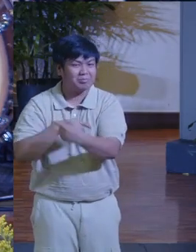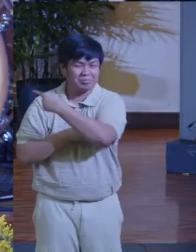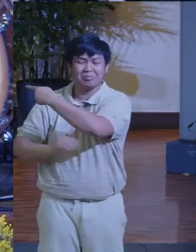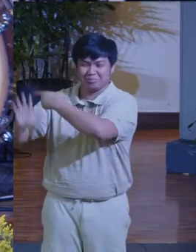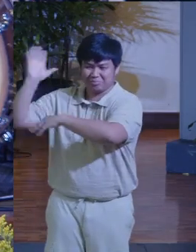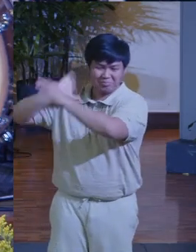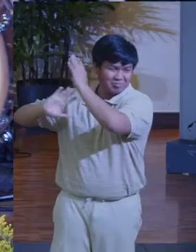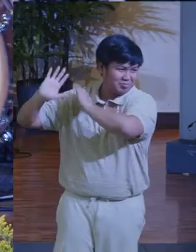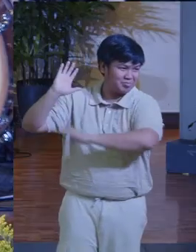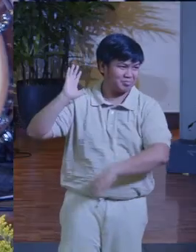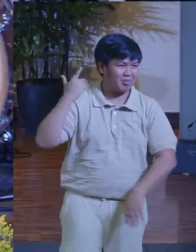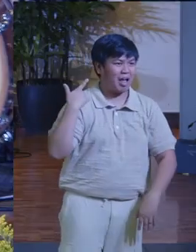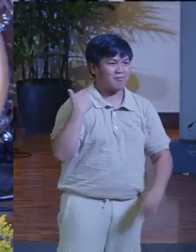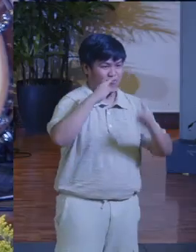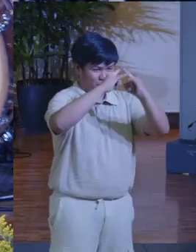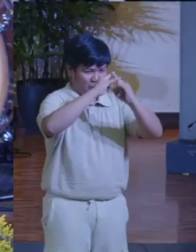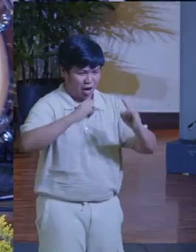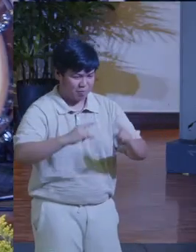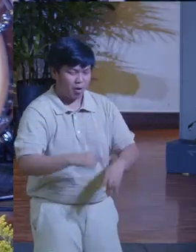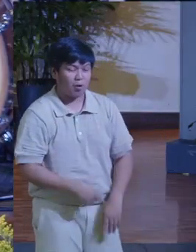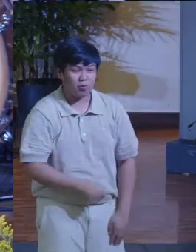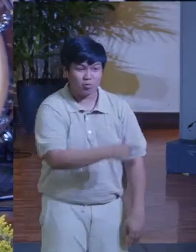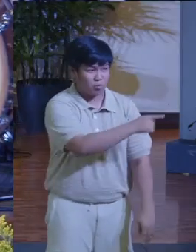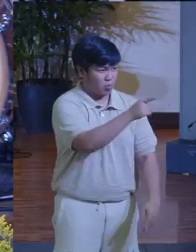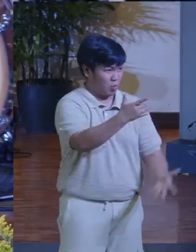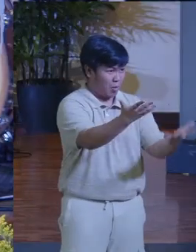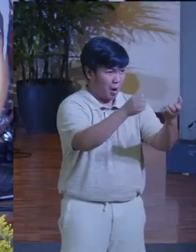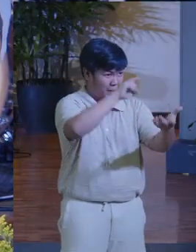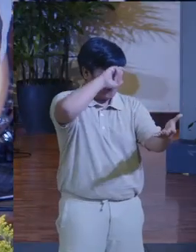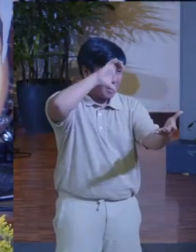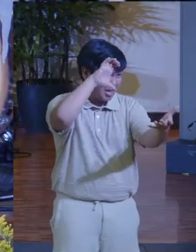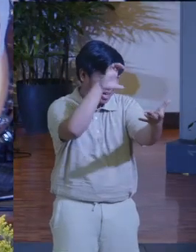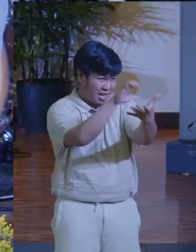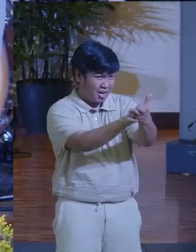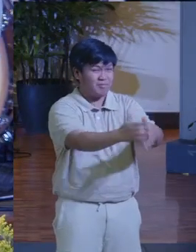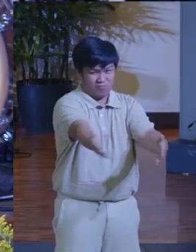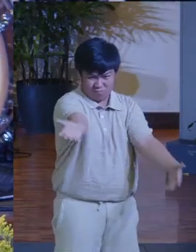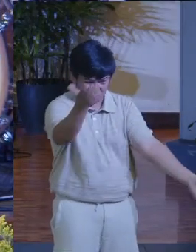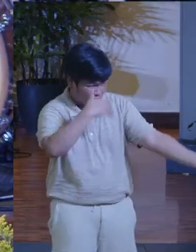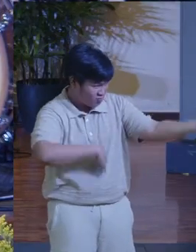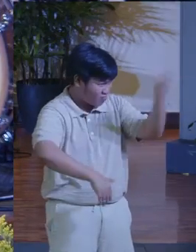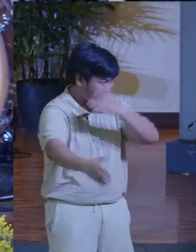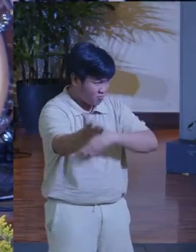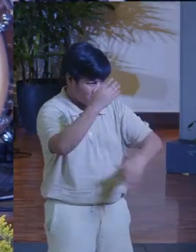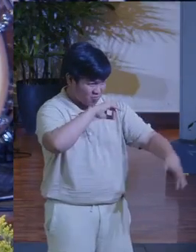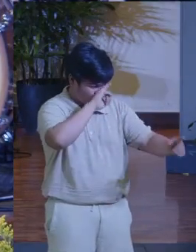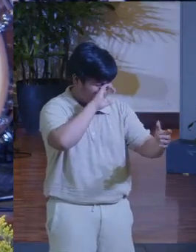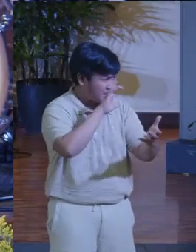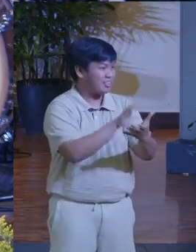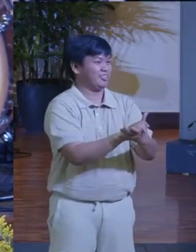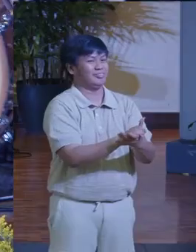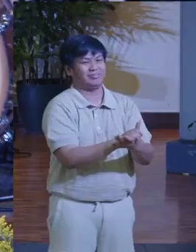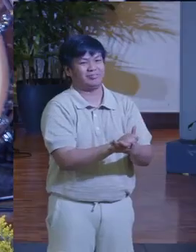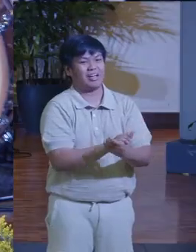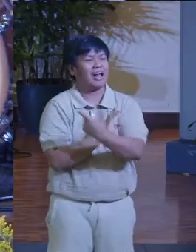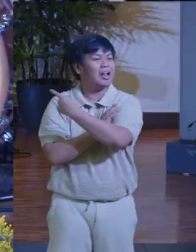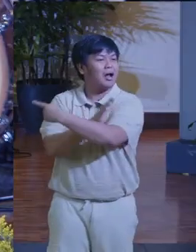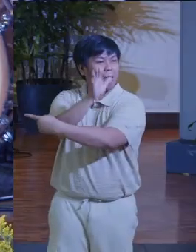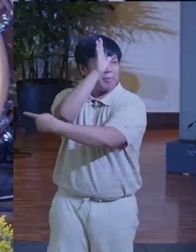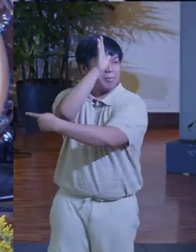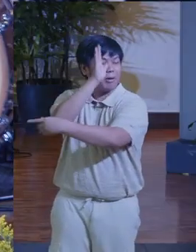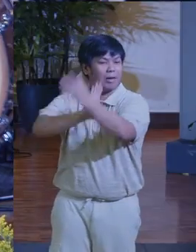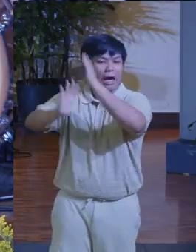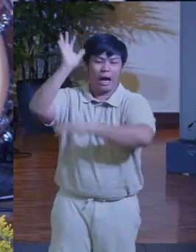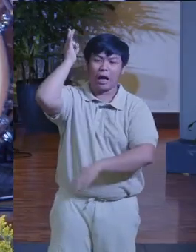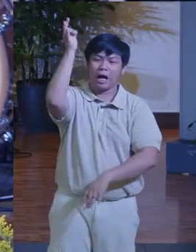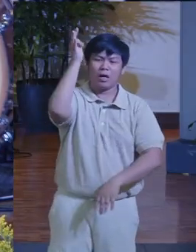Pare-pareho po tayo. Nung una po, dahil anak ako ng pastor, nanawagan ng aking ama mula sa pulpito,